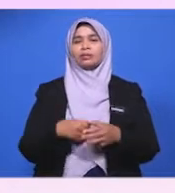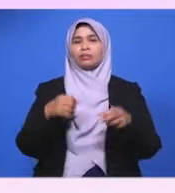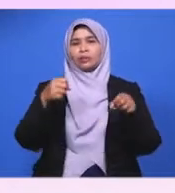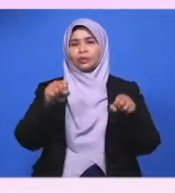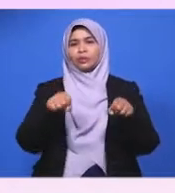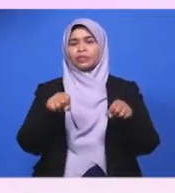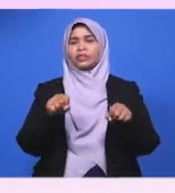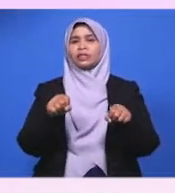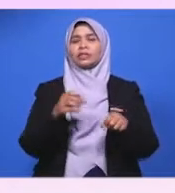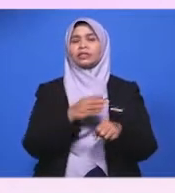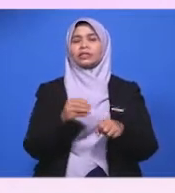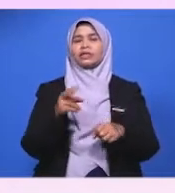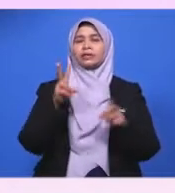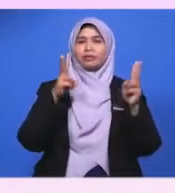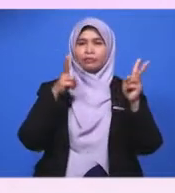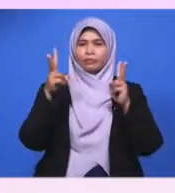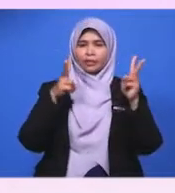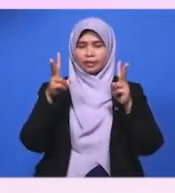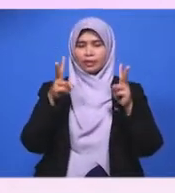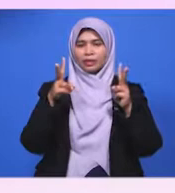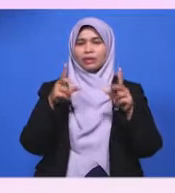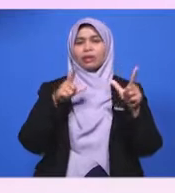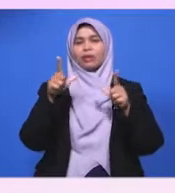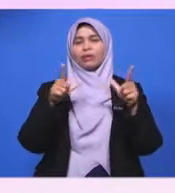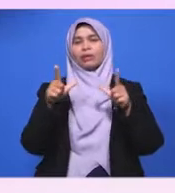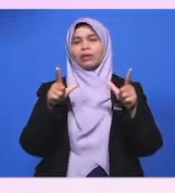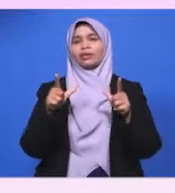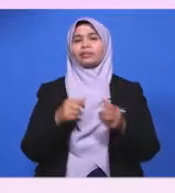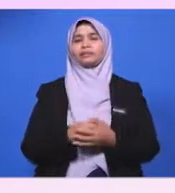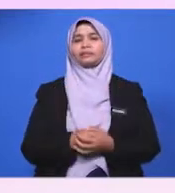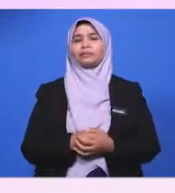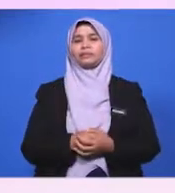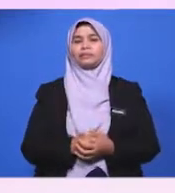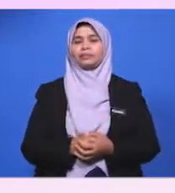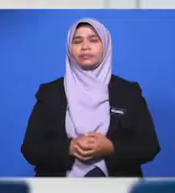motosikal dan pemasangan van, lori serta truk.